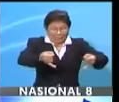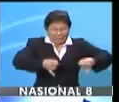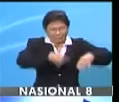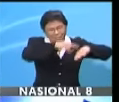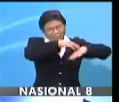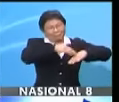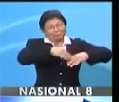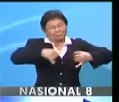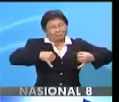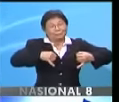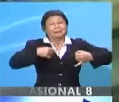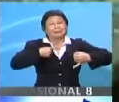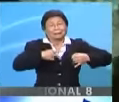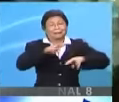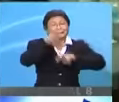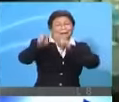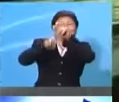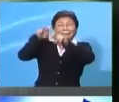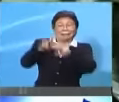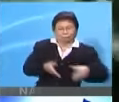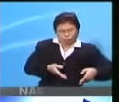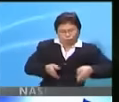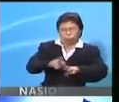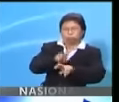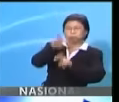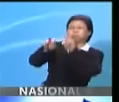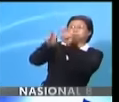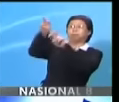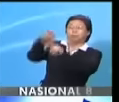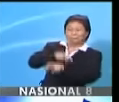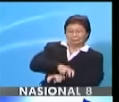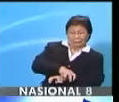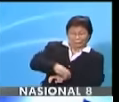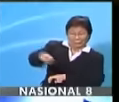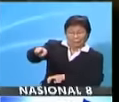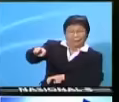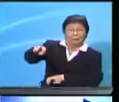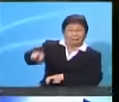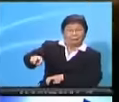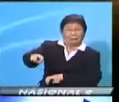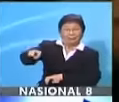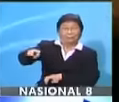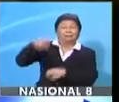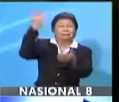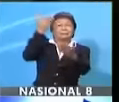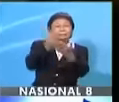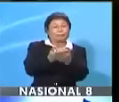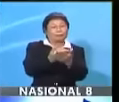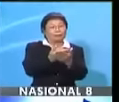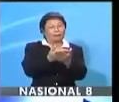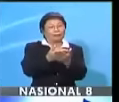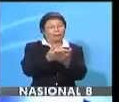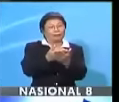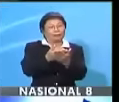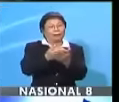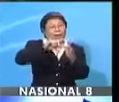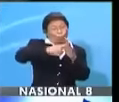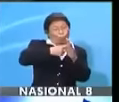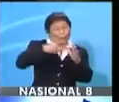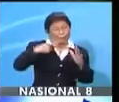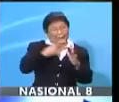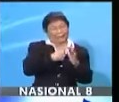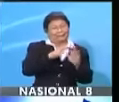jalan yang kita untuk mendaki lah, mendaki dan menurun sampai ke gate di pohon untuk yang mula-mula kita